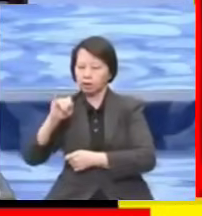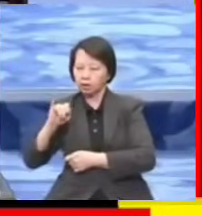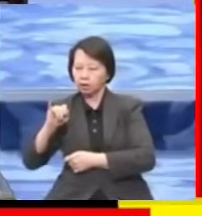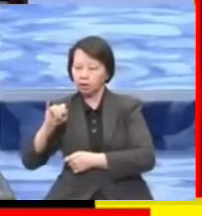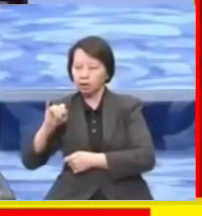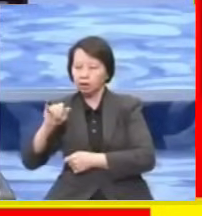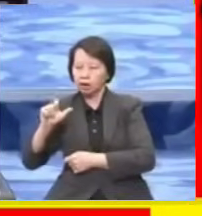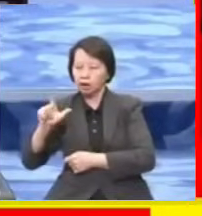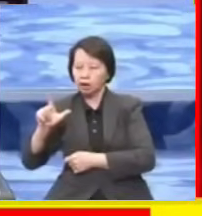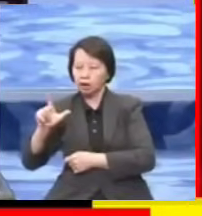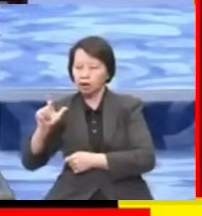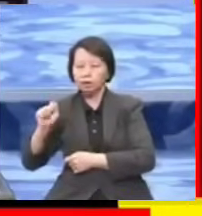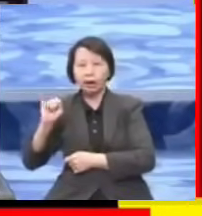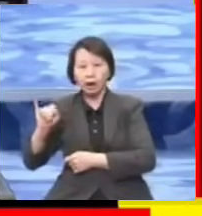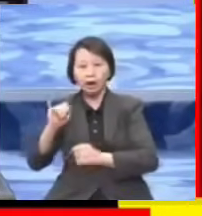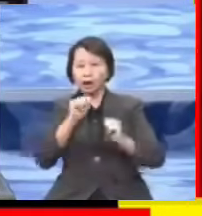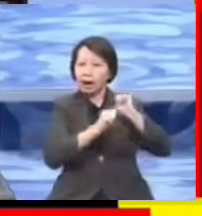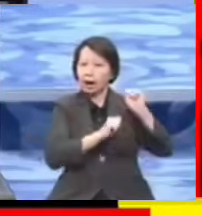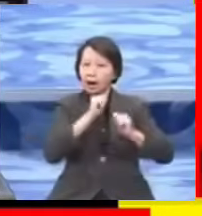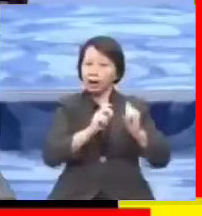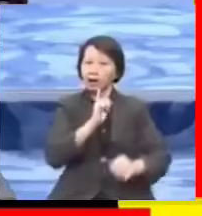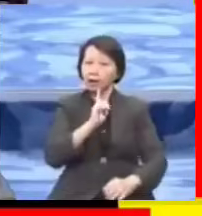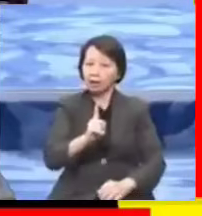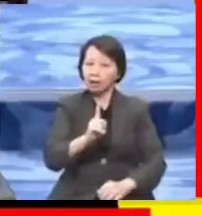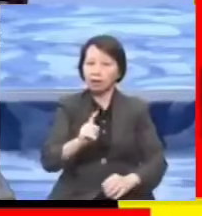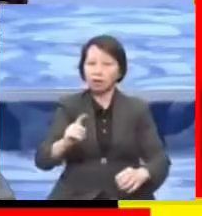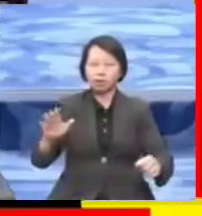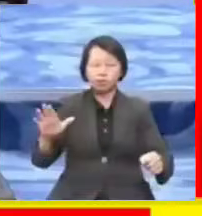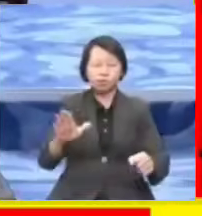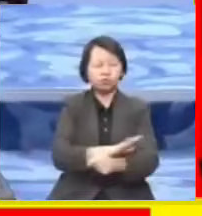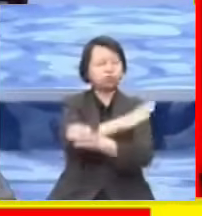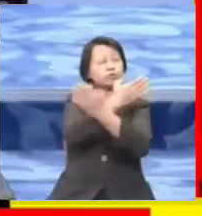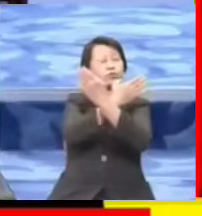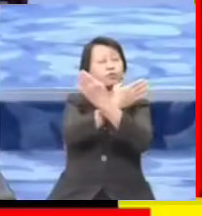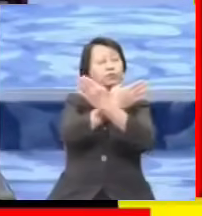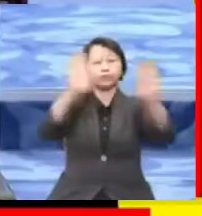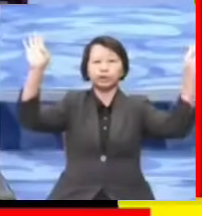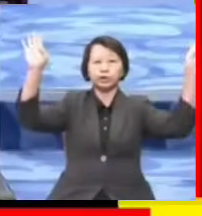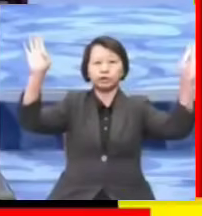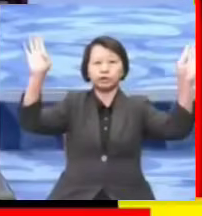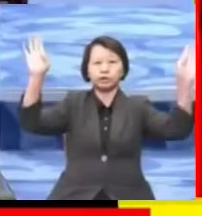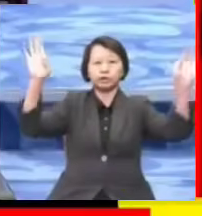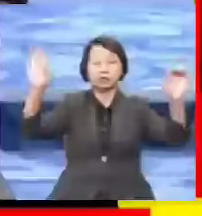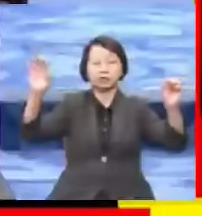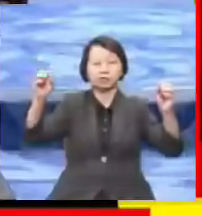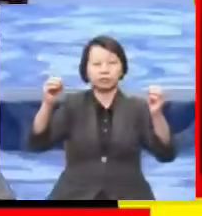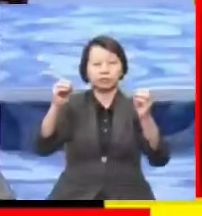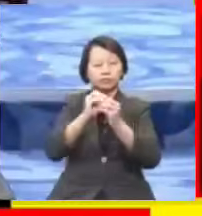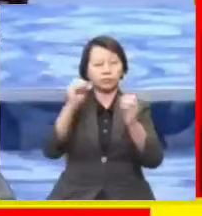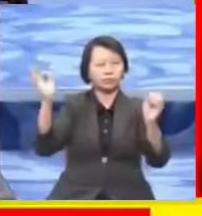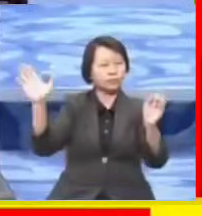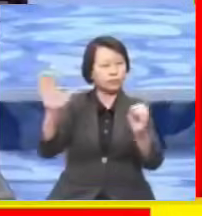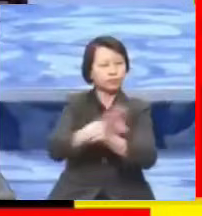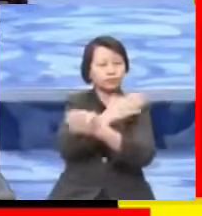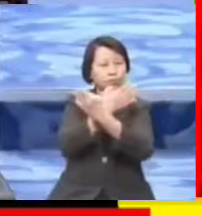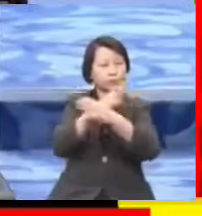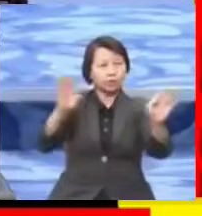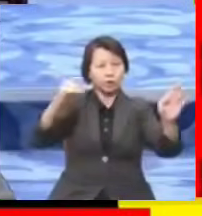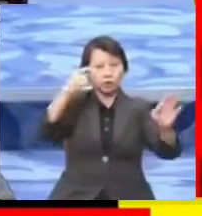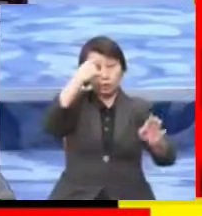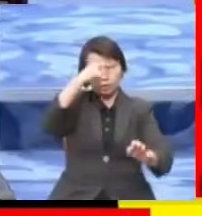Islam, iaitu total freedom, dengan izin, total freedom for the